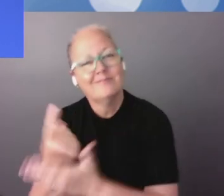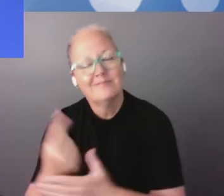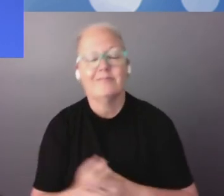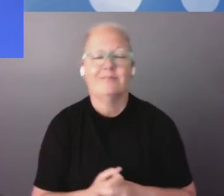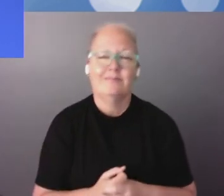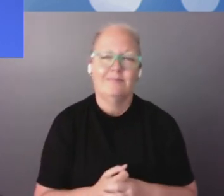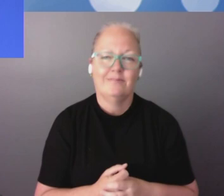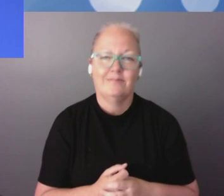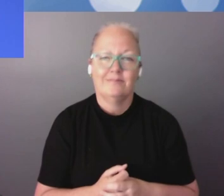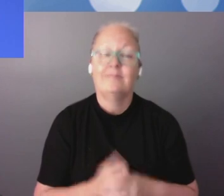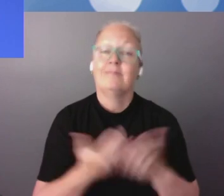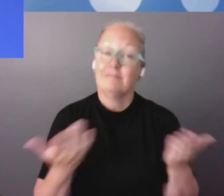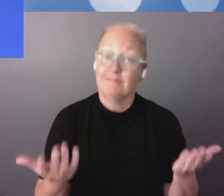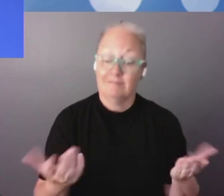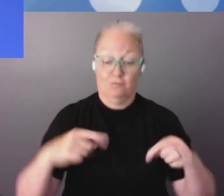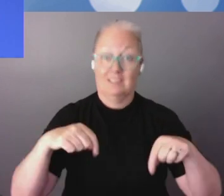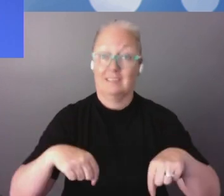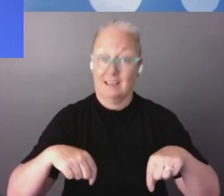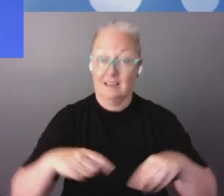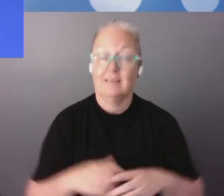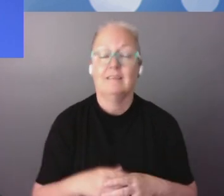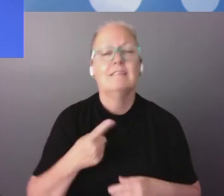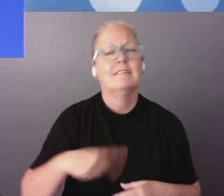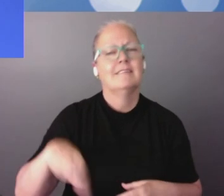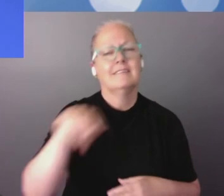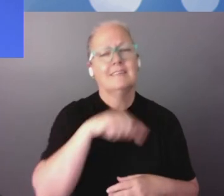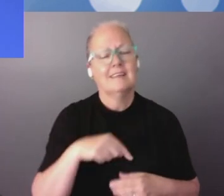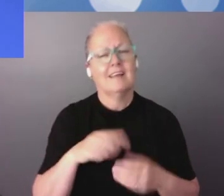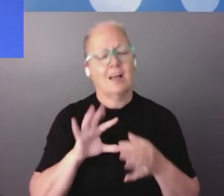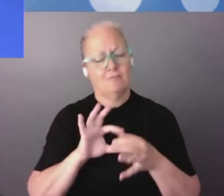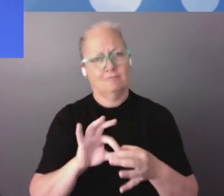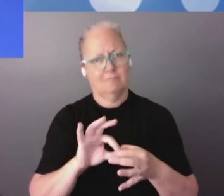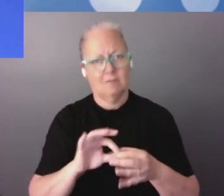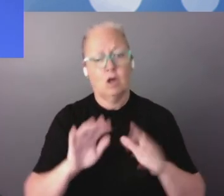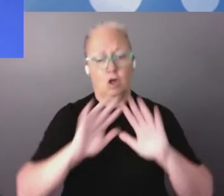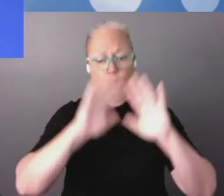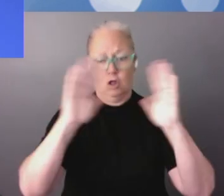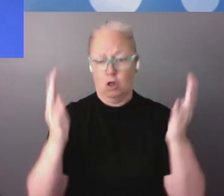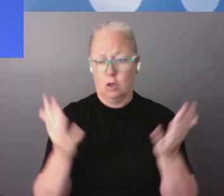成为一个世界互联网的成员，我们可以成为